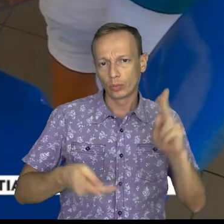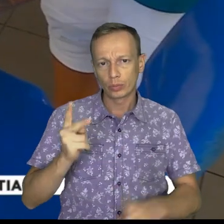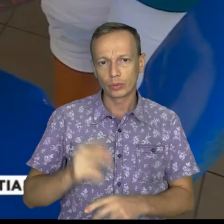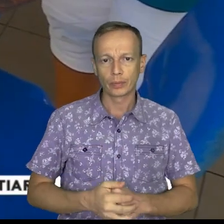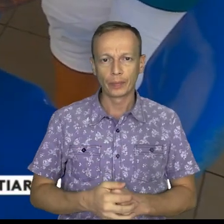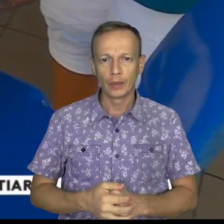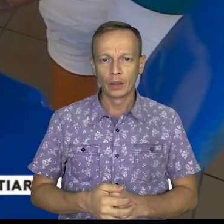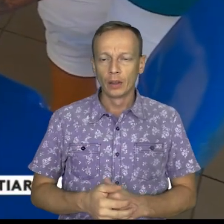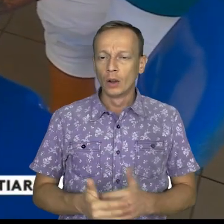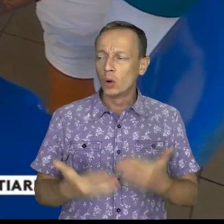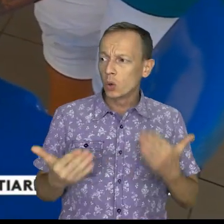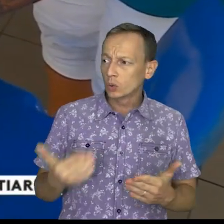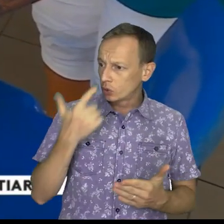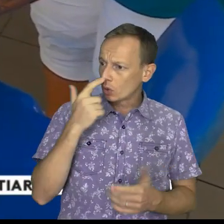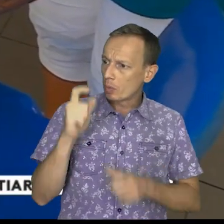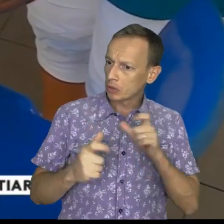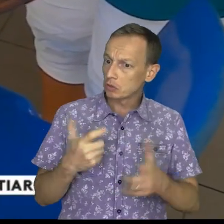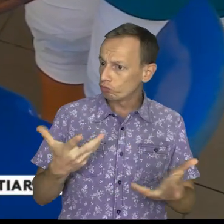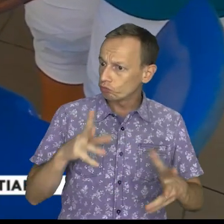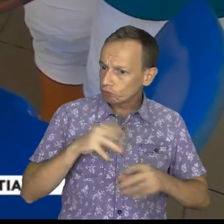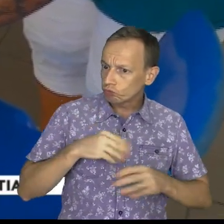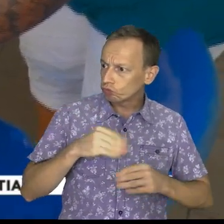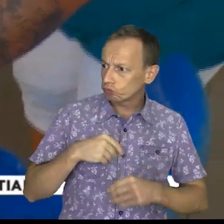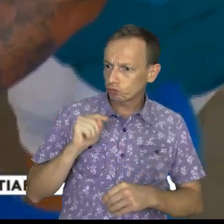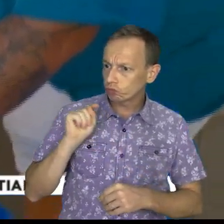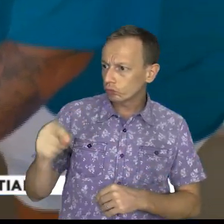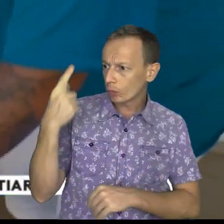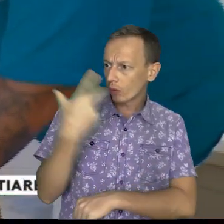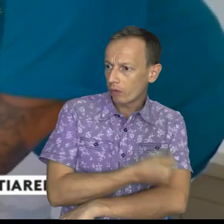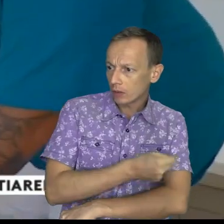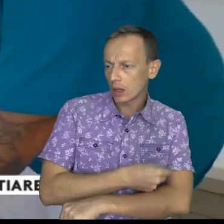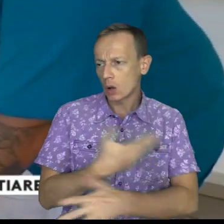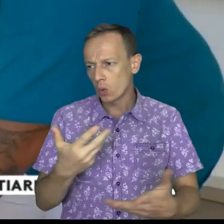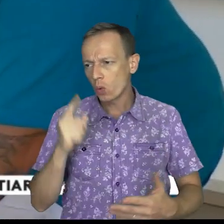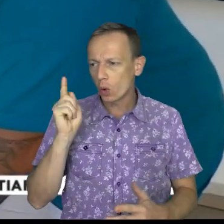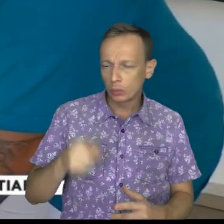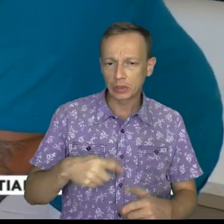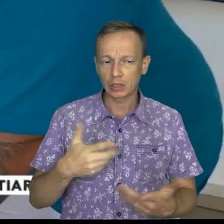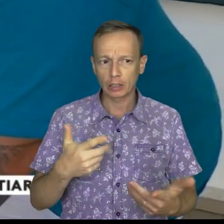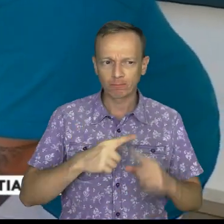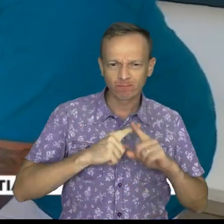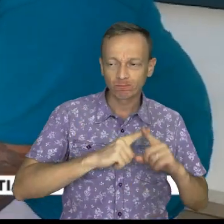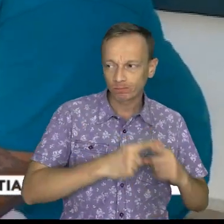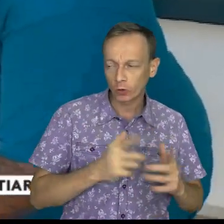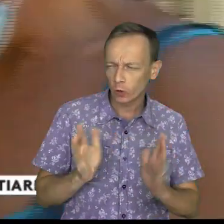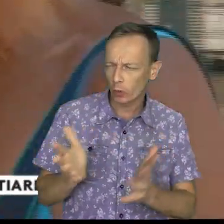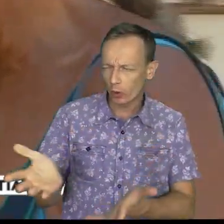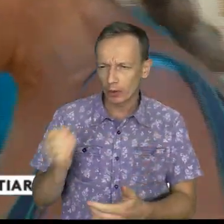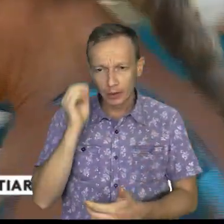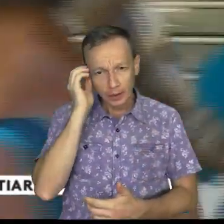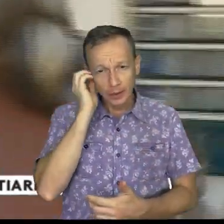ans. Est-ce qu'aujourd'hui, les personnes sont beaucoup plus à même à venir vers vous? Est-ce que vous avez de la facilité à les